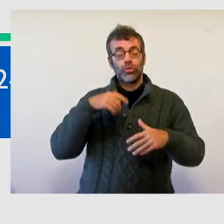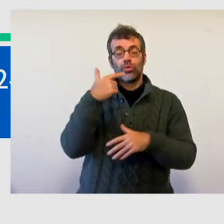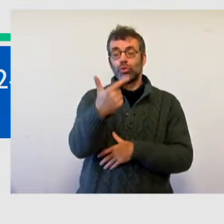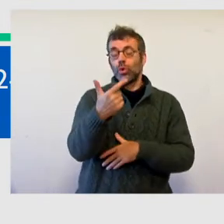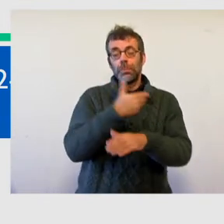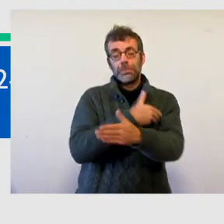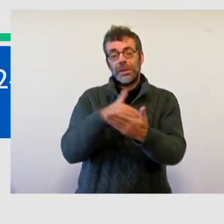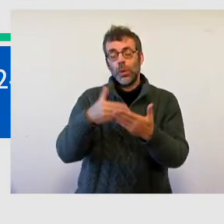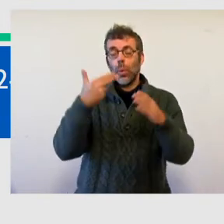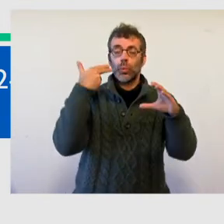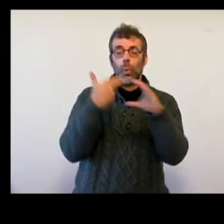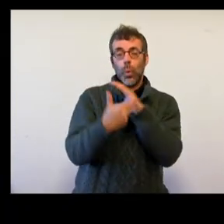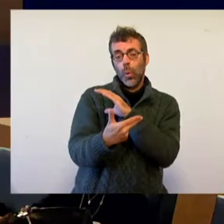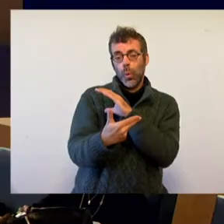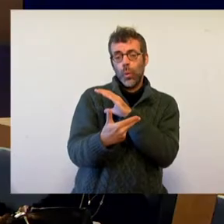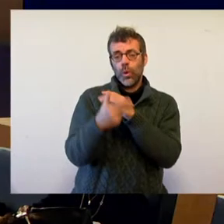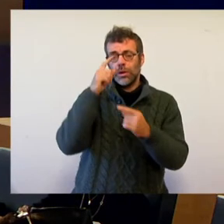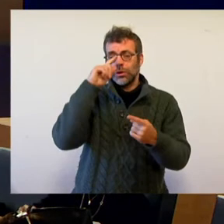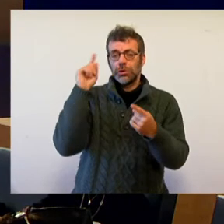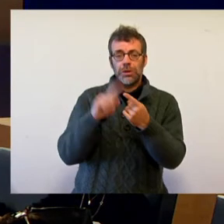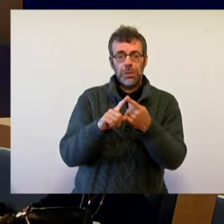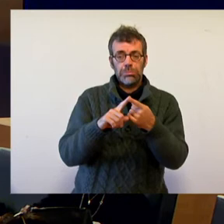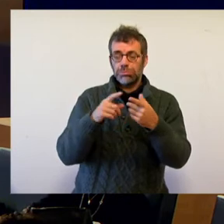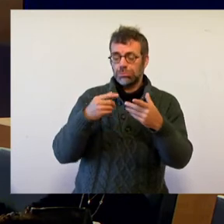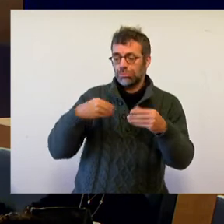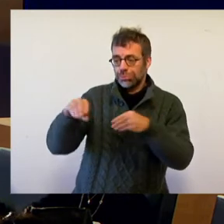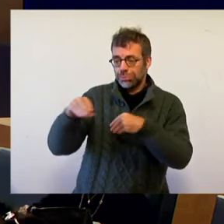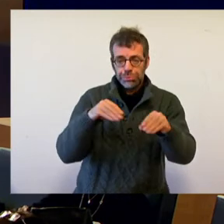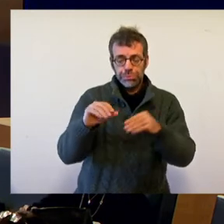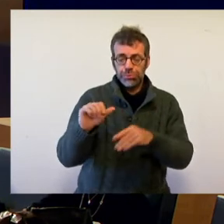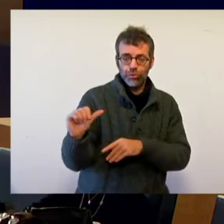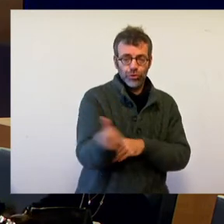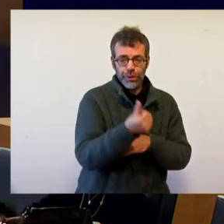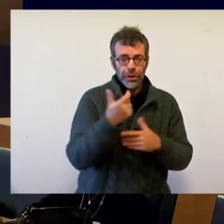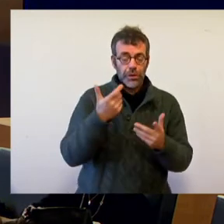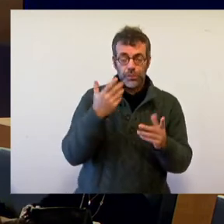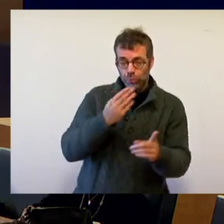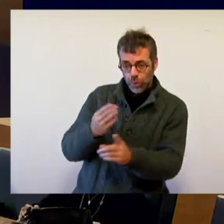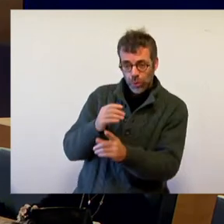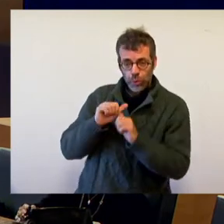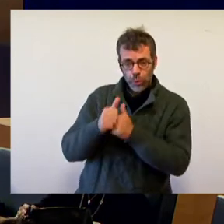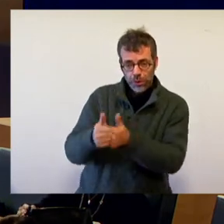collègues, la présentation de ce PowerPoint. Je suis à votre disposition pour les questions.